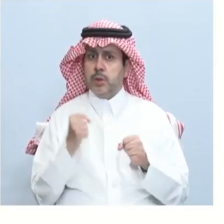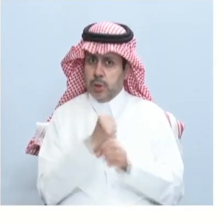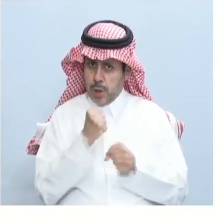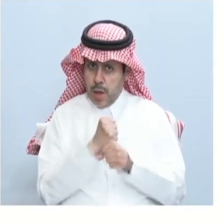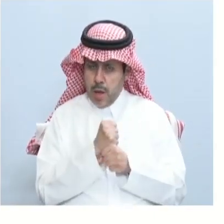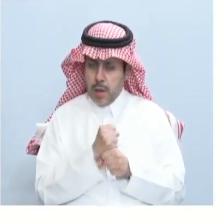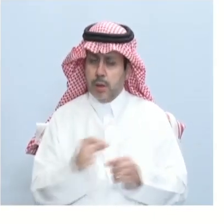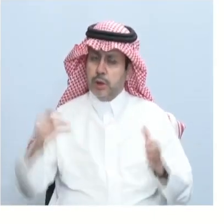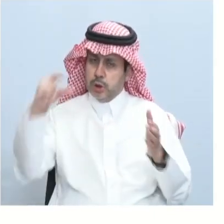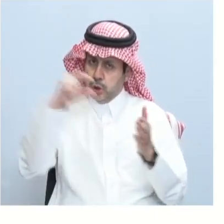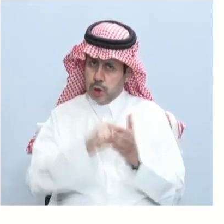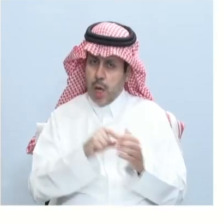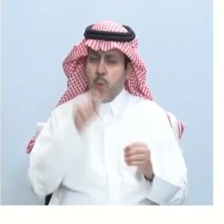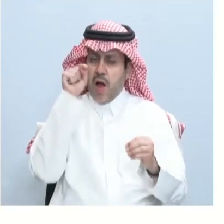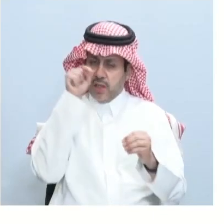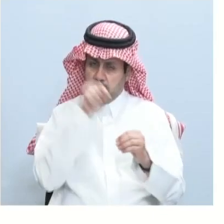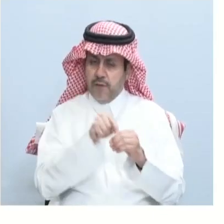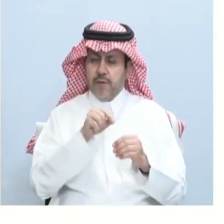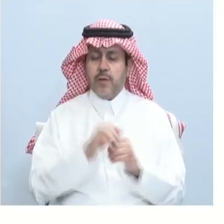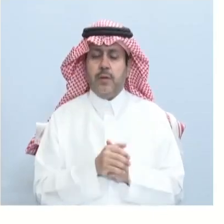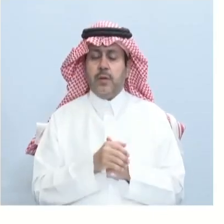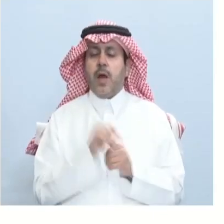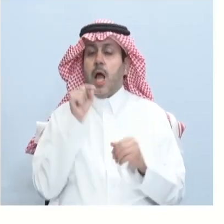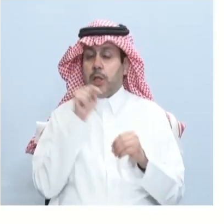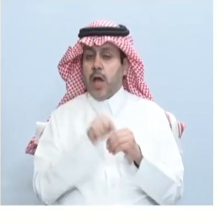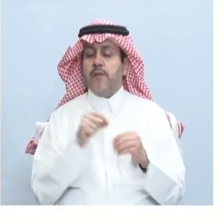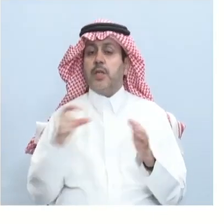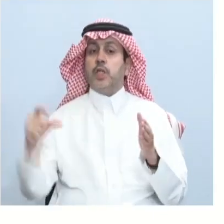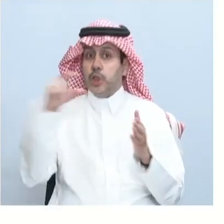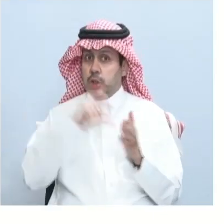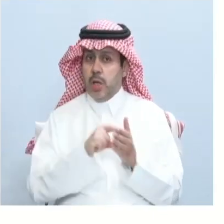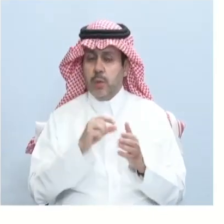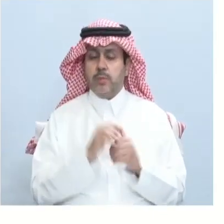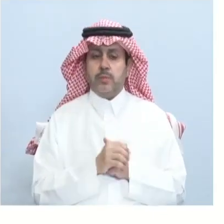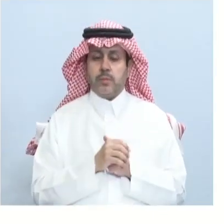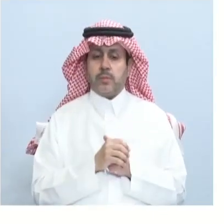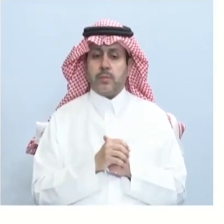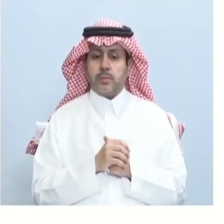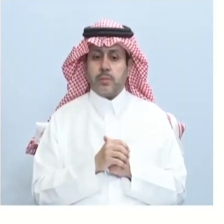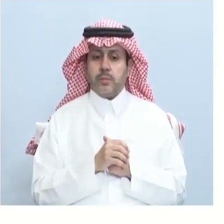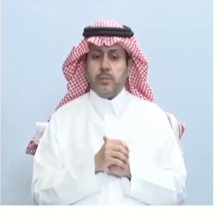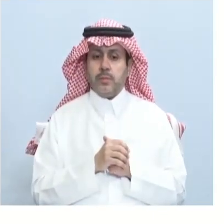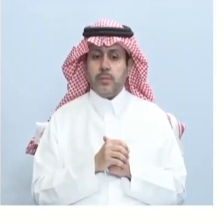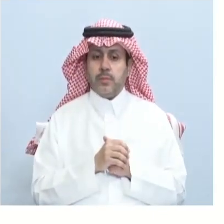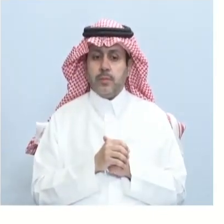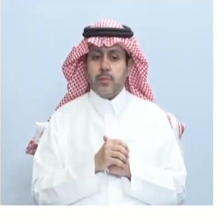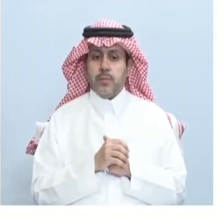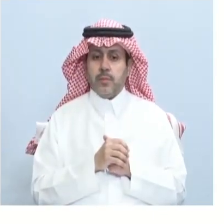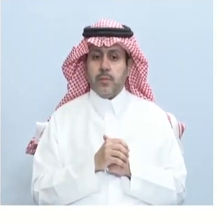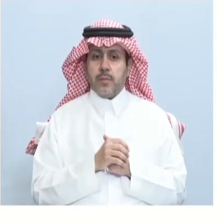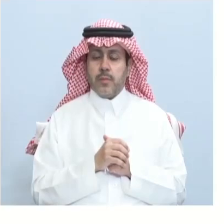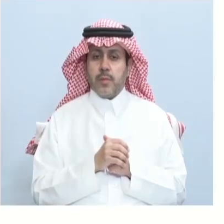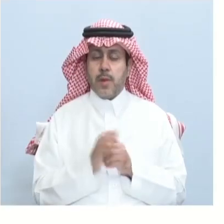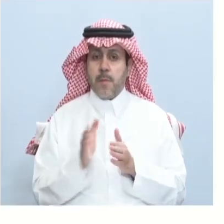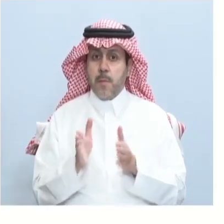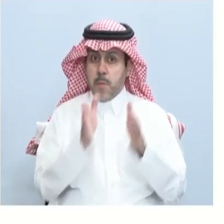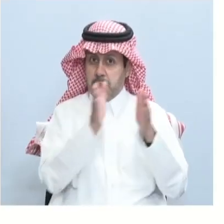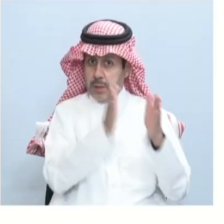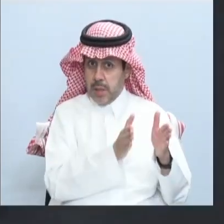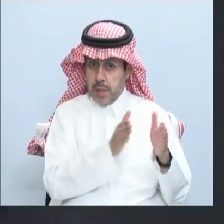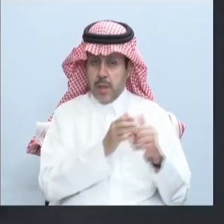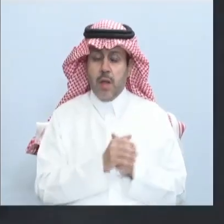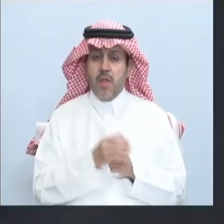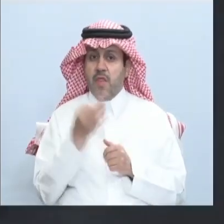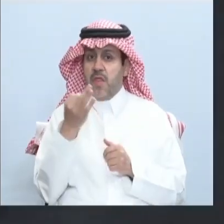لدعوته اهدافه وغاياتها وغاياتها المشروعه بعد ان ذكرنا هذا